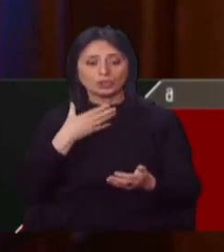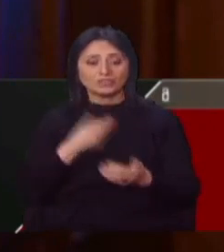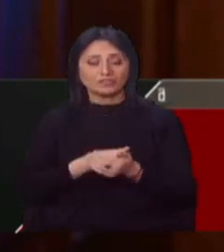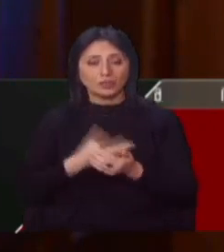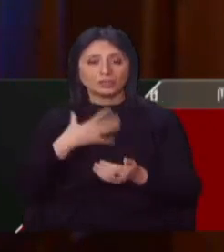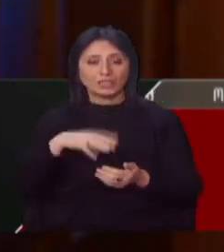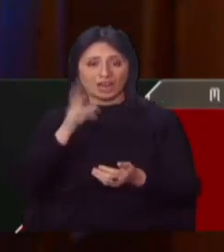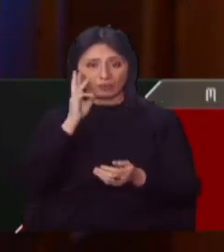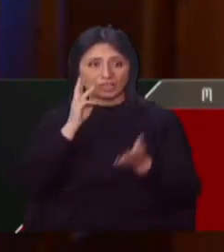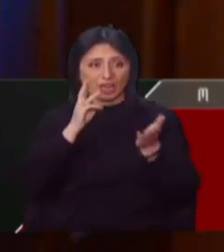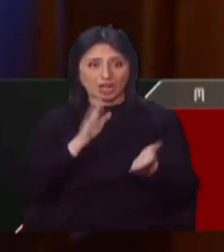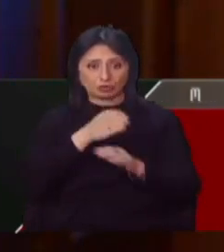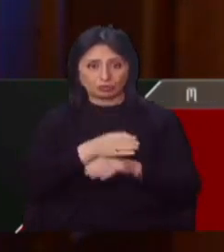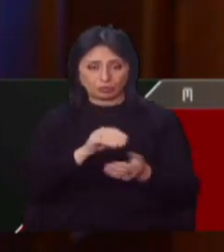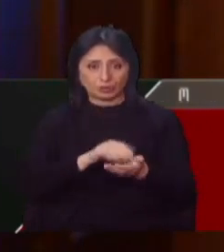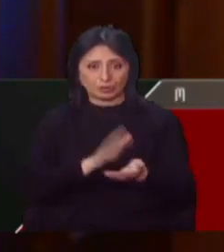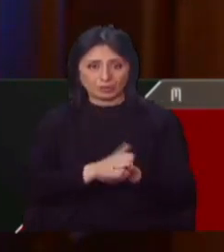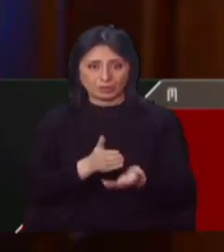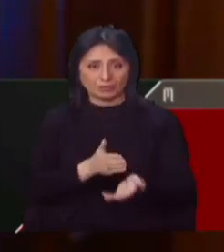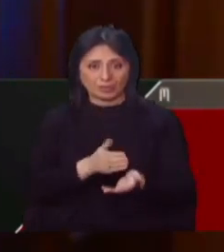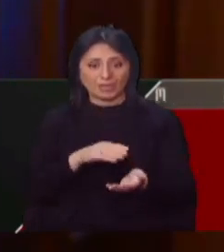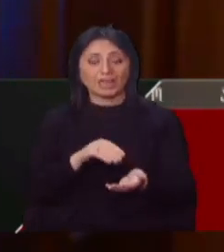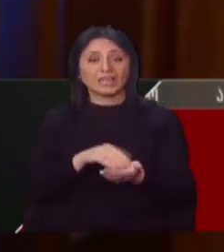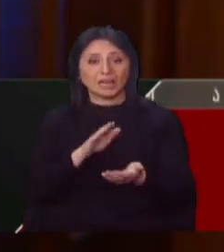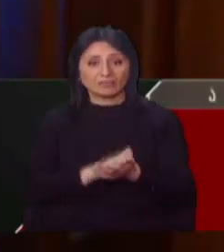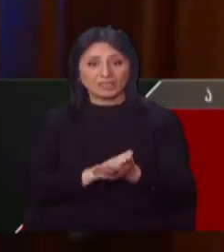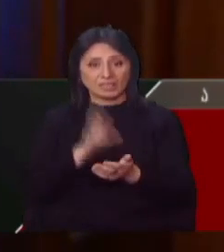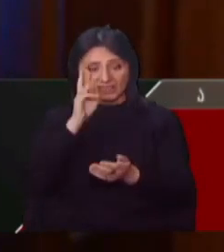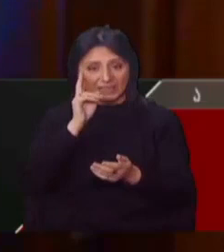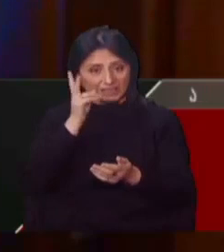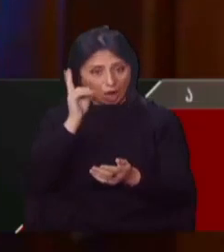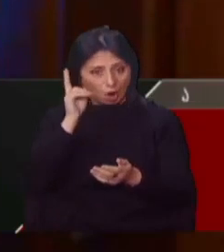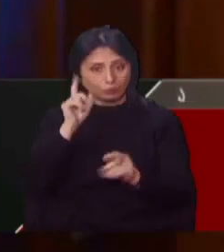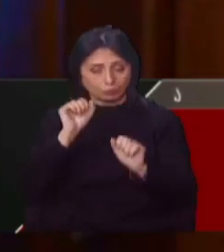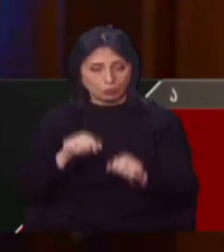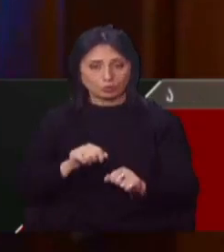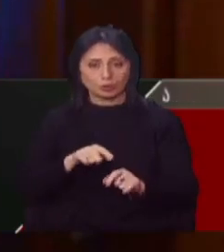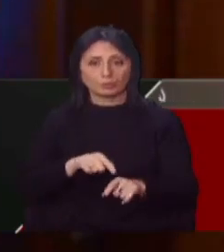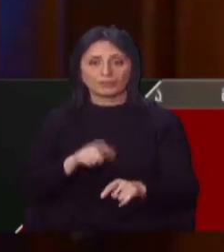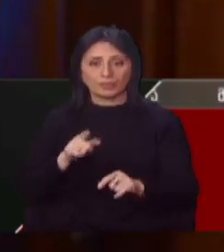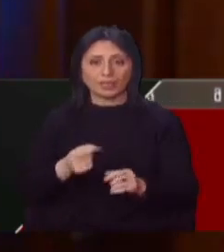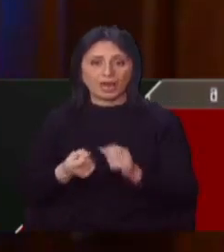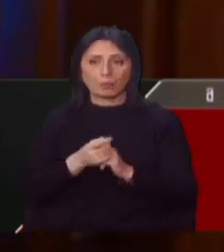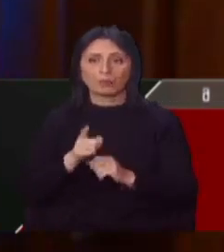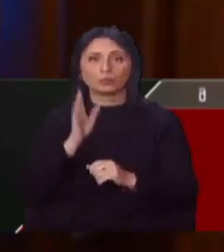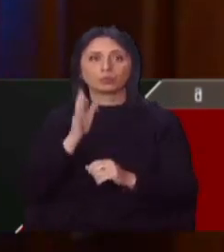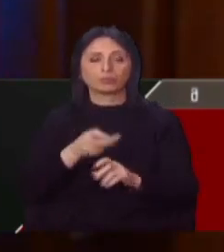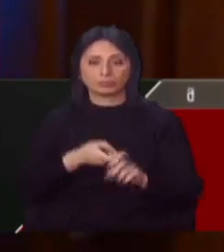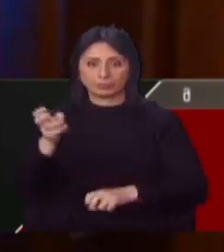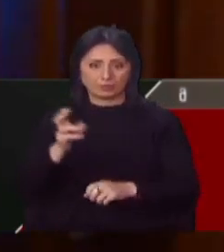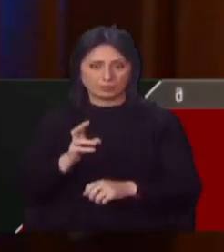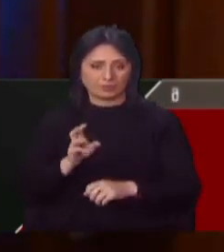sheidzleba saarchevno daregistrirebam sakonsulos da aghritskhvaze asvam, gamoiqvios mati, ase